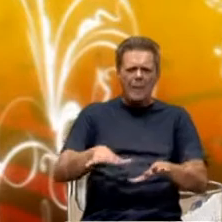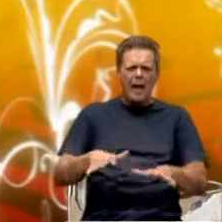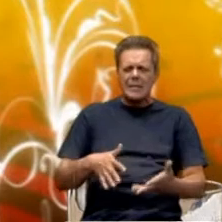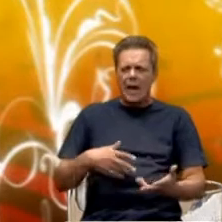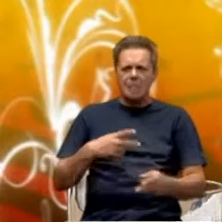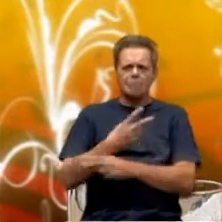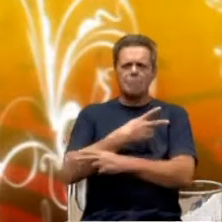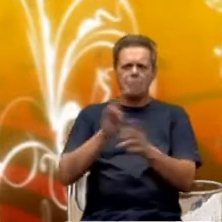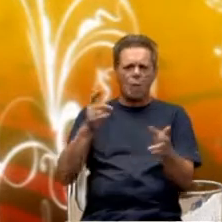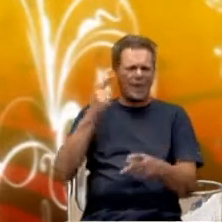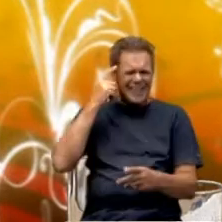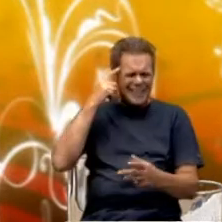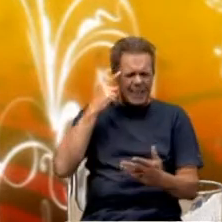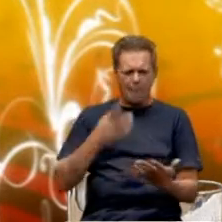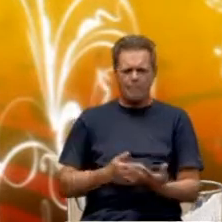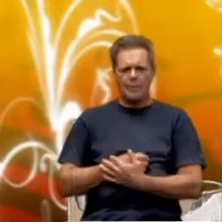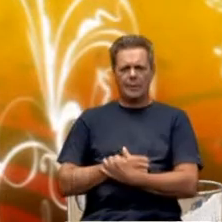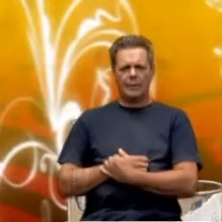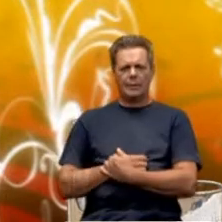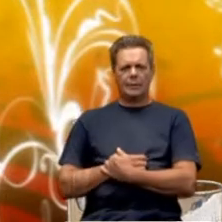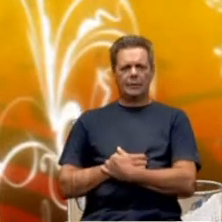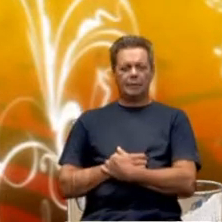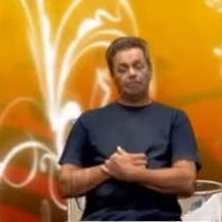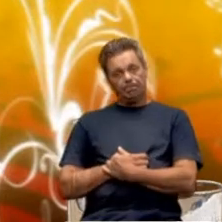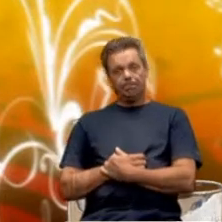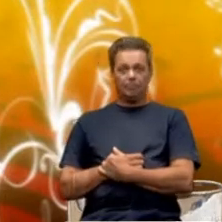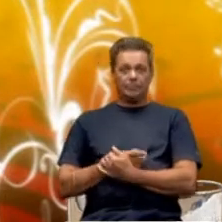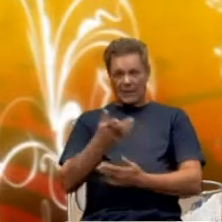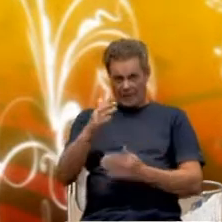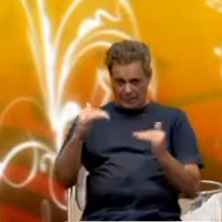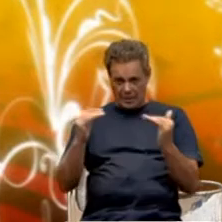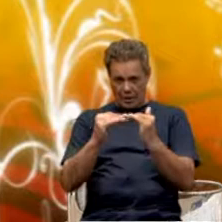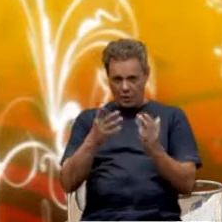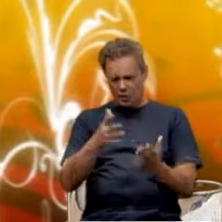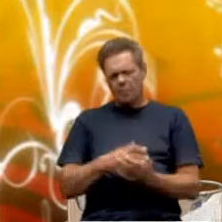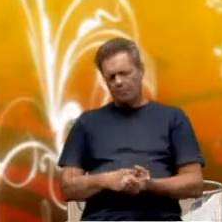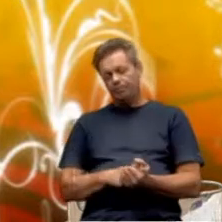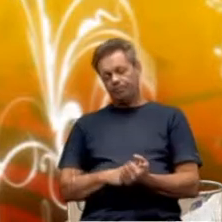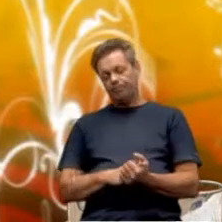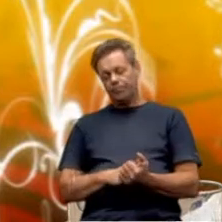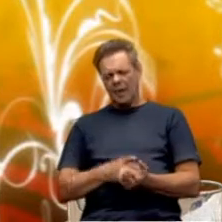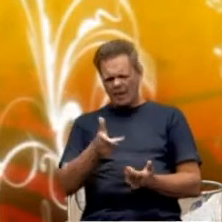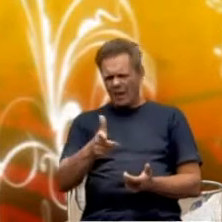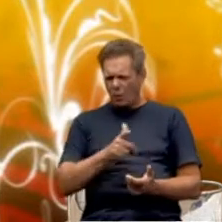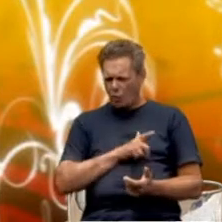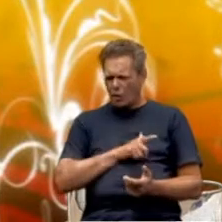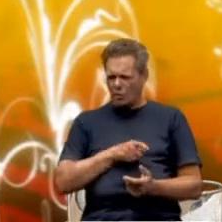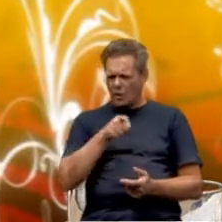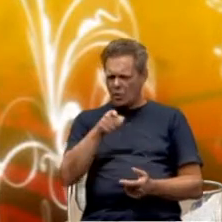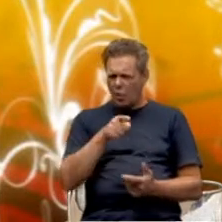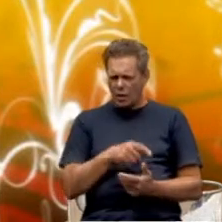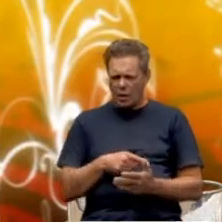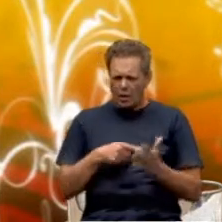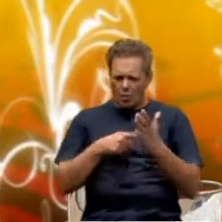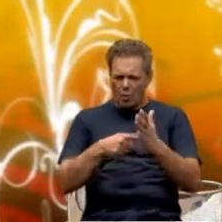inventivna i bogata znanjem. Da se slažete s tim kad hoće. Je li očekujete da su oni ipak, jesu li pokazali